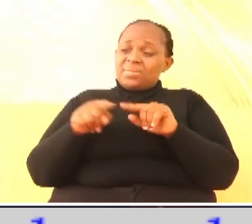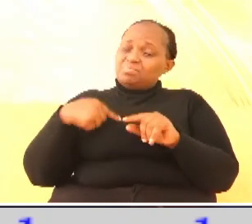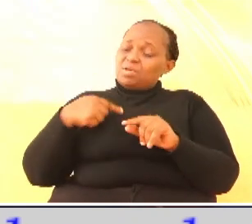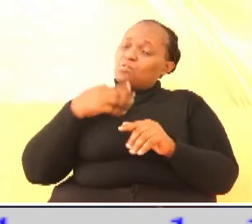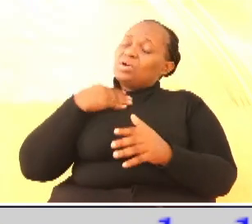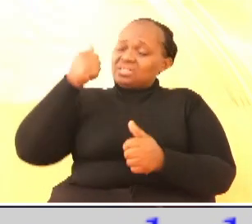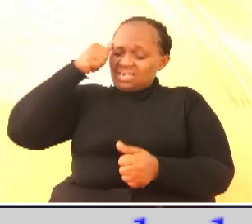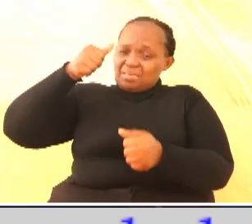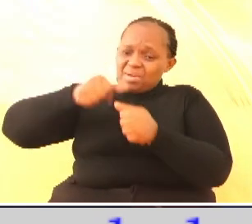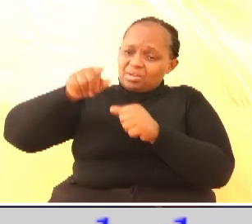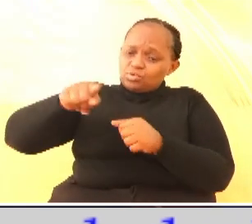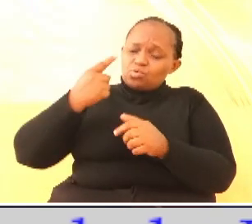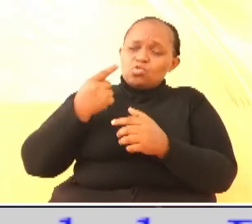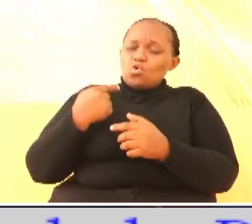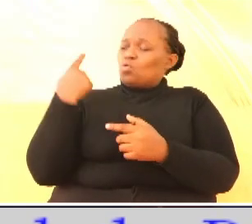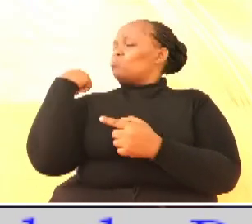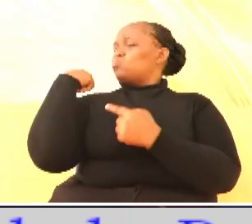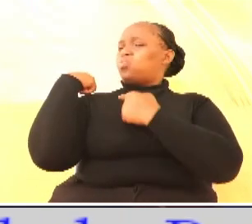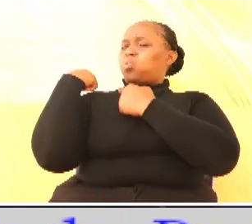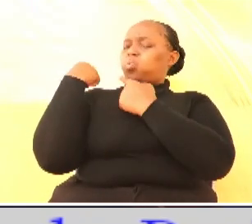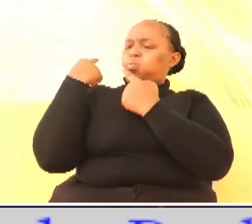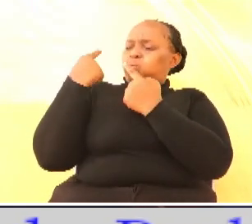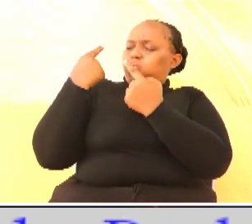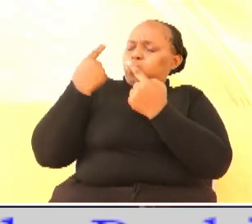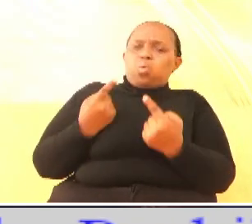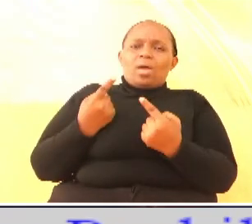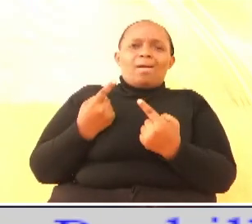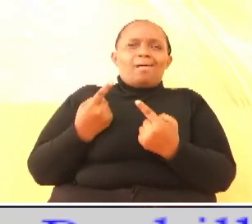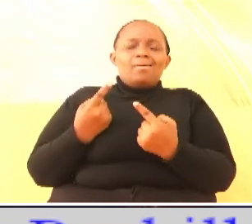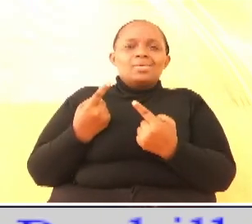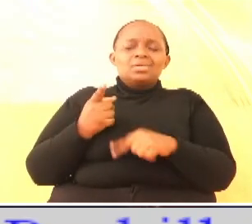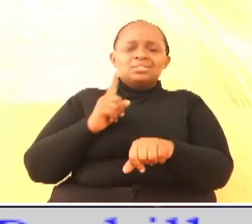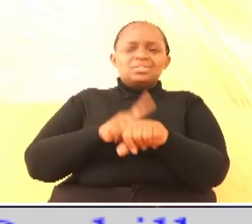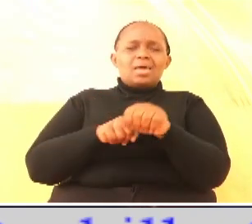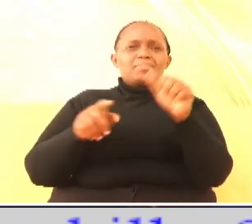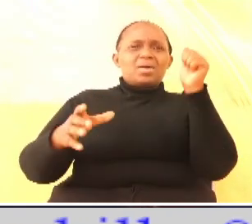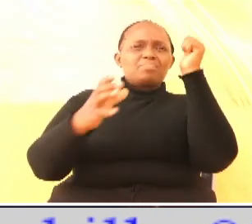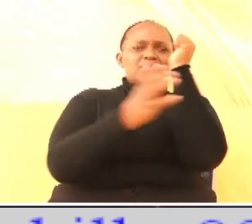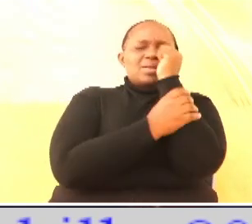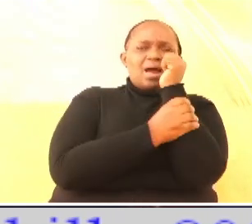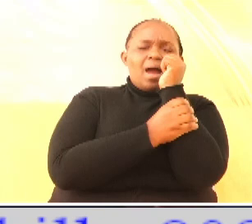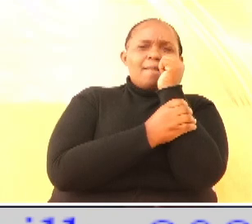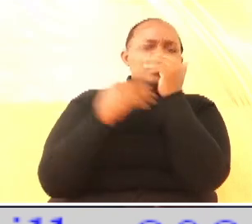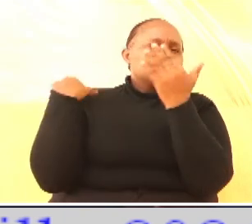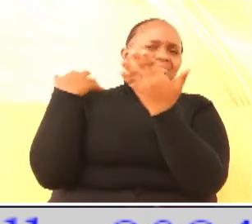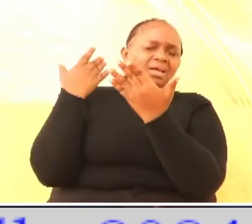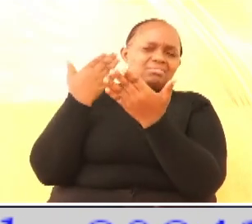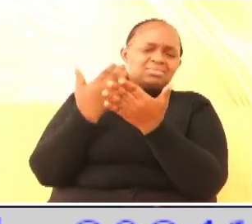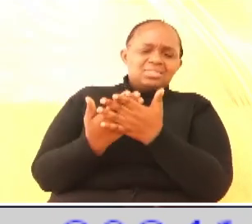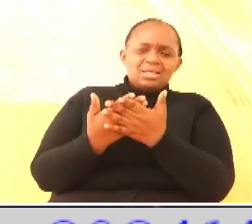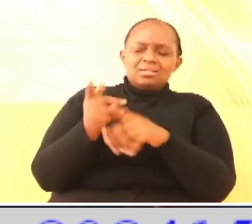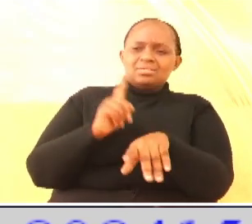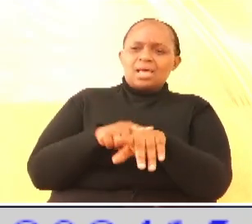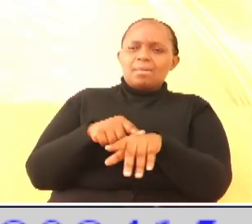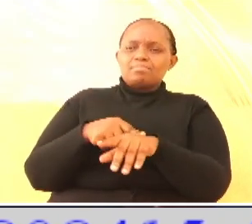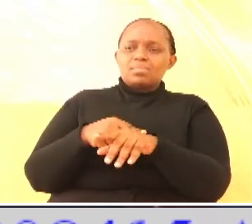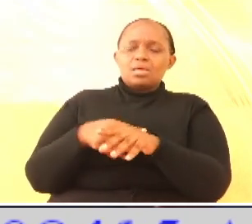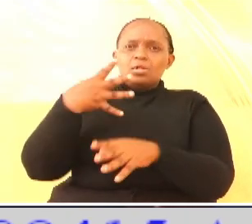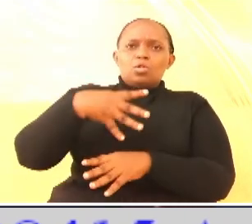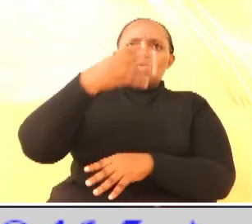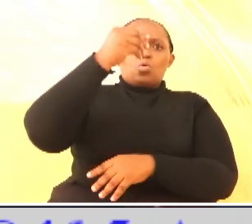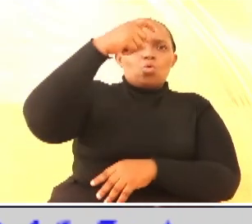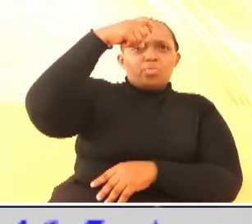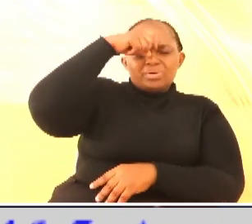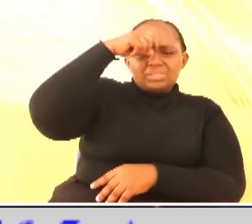Na akawapatia historia hiyo ndefu. Tangu wakati wa Ibrahimu mpaka wakati walipoenda Misri, mpaka